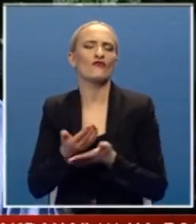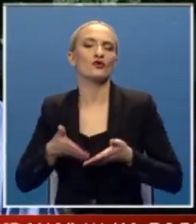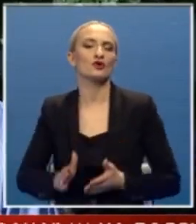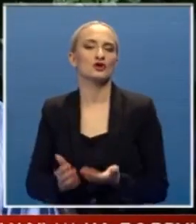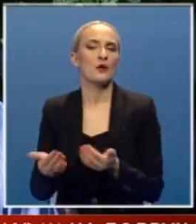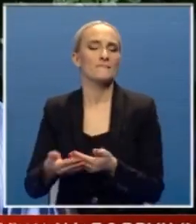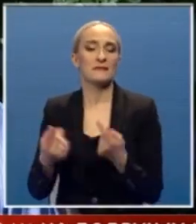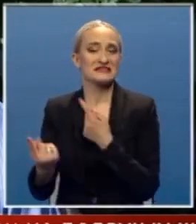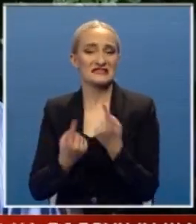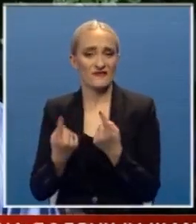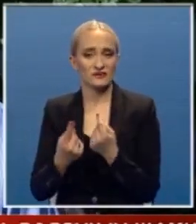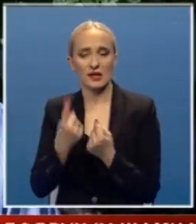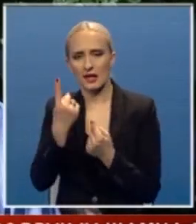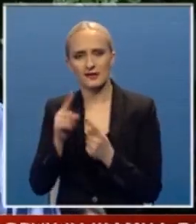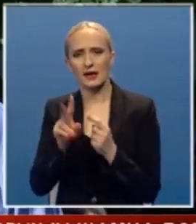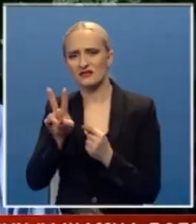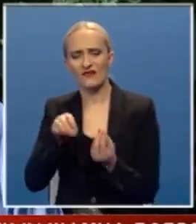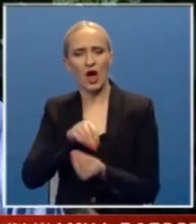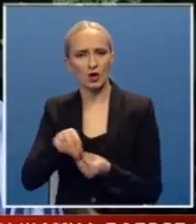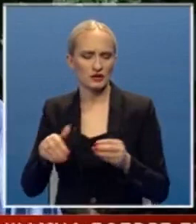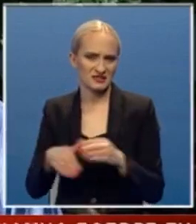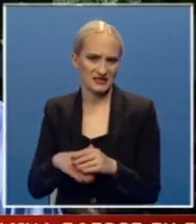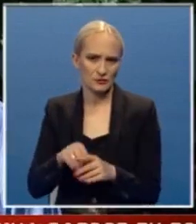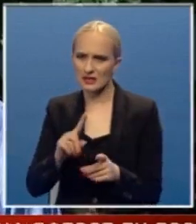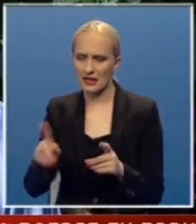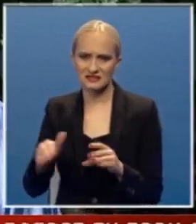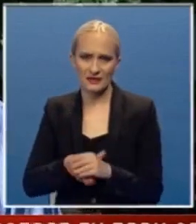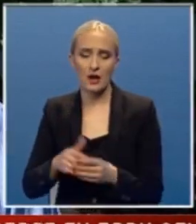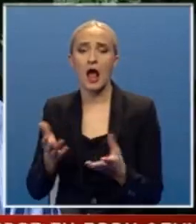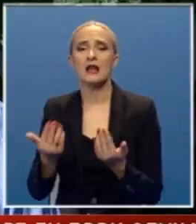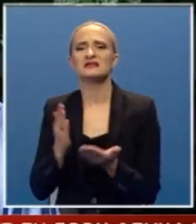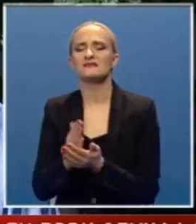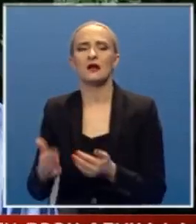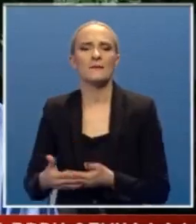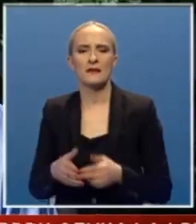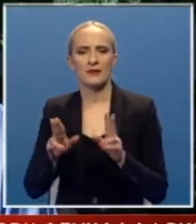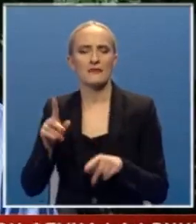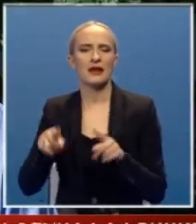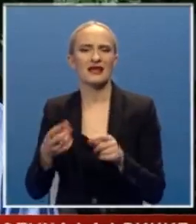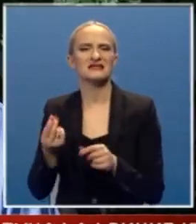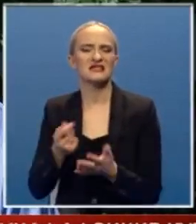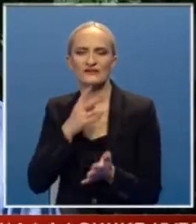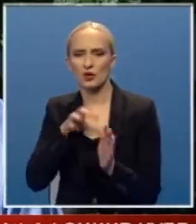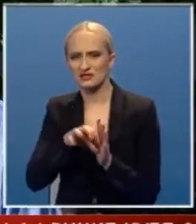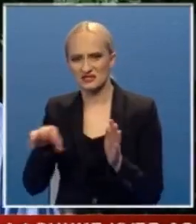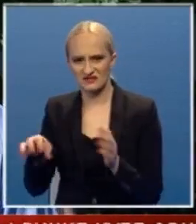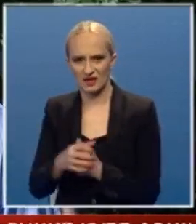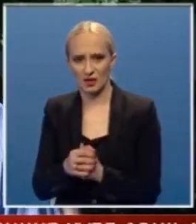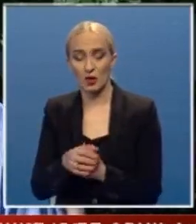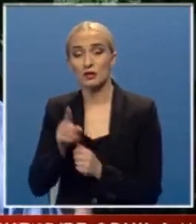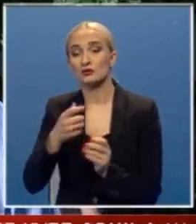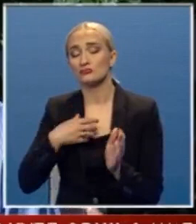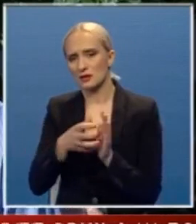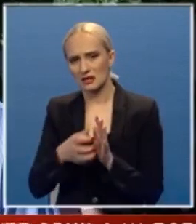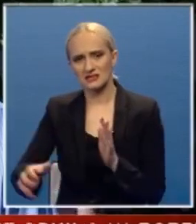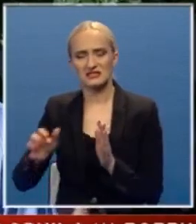u zavisnosti od da li je jedan ili dva roditelja zaposleni, nezaposleni, ali svako dijete ima određena sredstva koja se izdvajaju, tako da ćemo